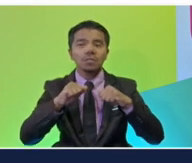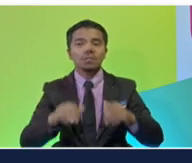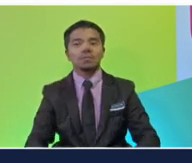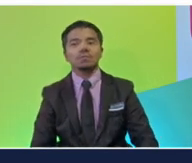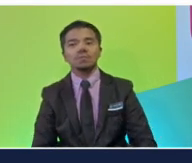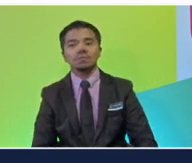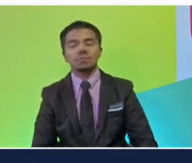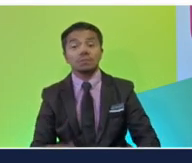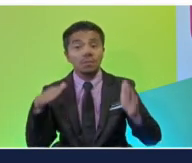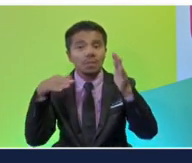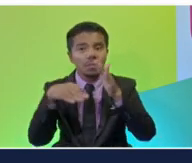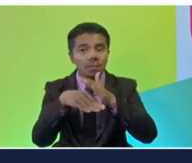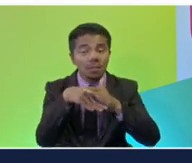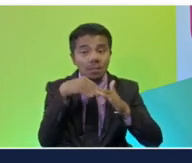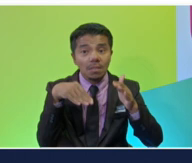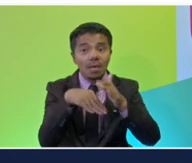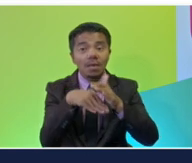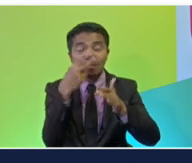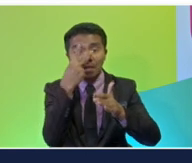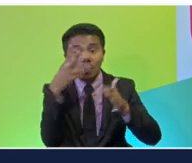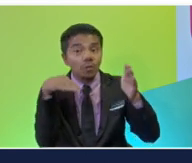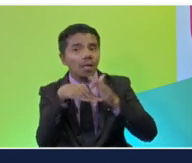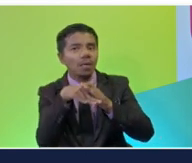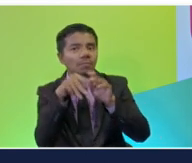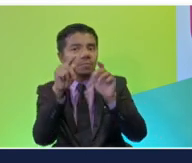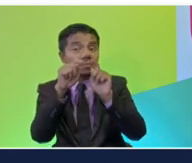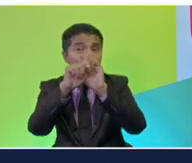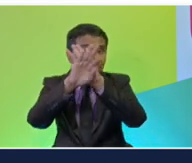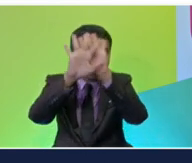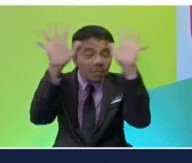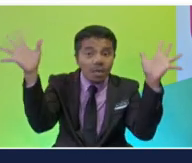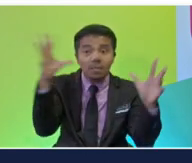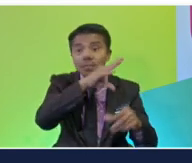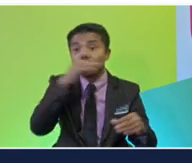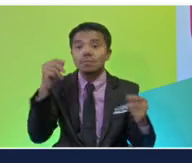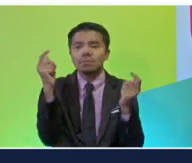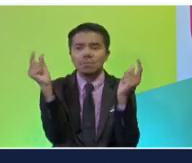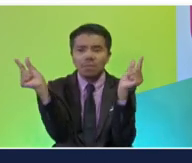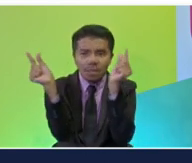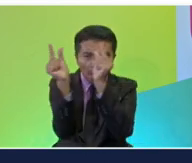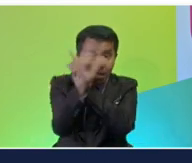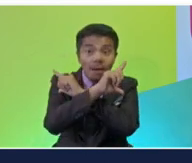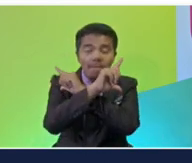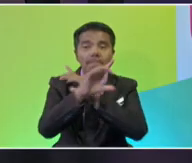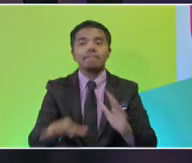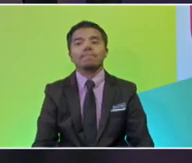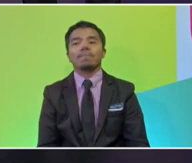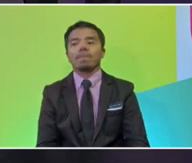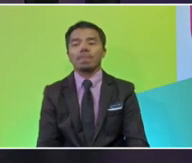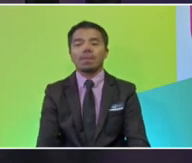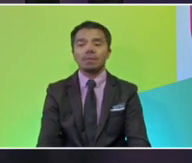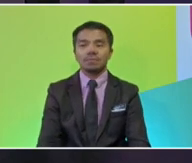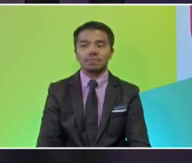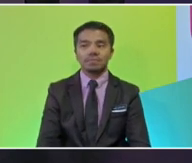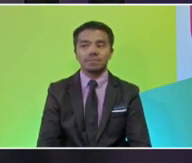keadaan terang dan gelap mula-mula seperti yang bila dilihat di hadapan cek gudang kotak yang dia ada lubang Sisi di